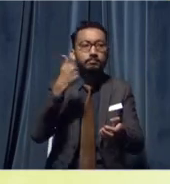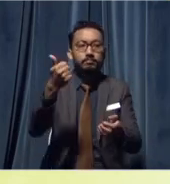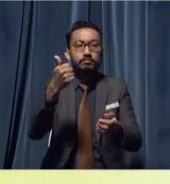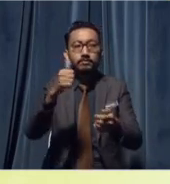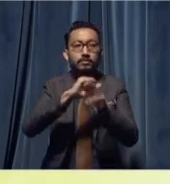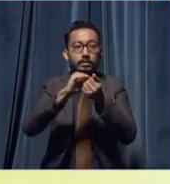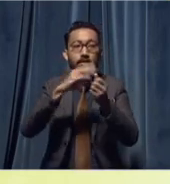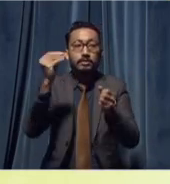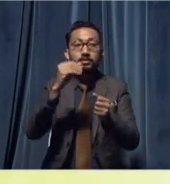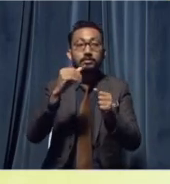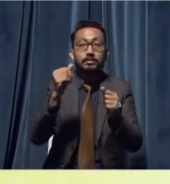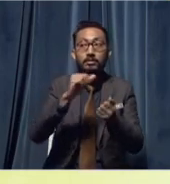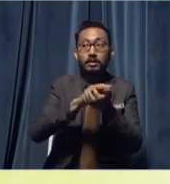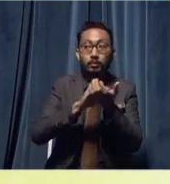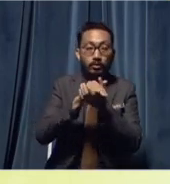Dan yang kelima.